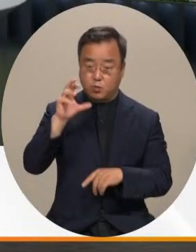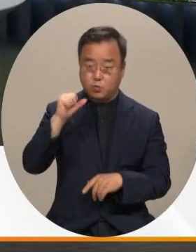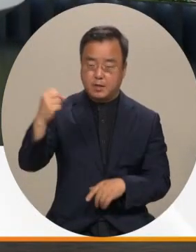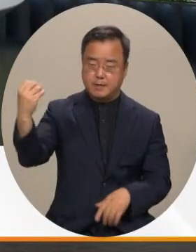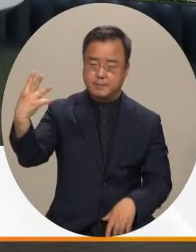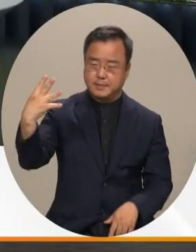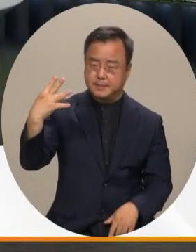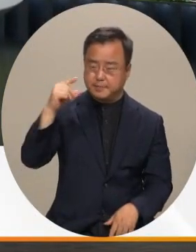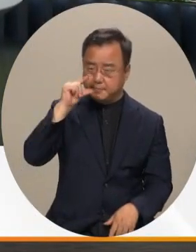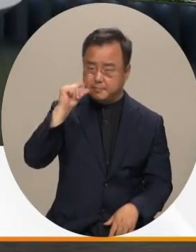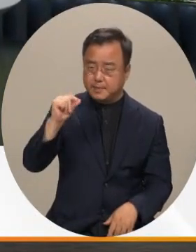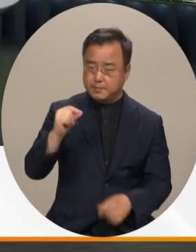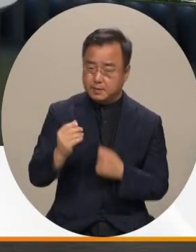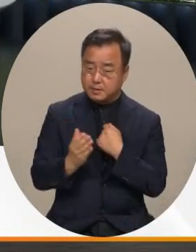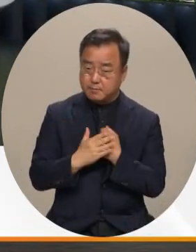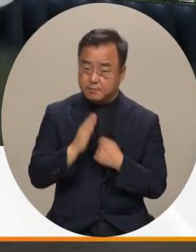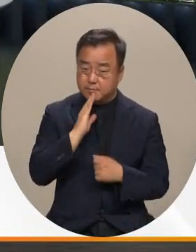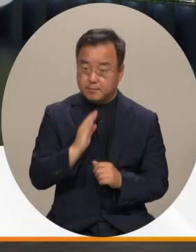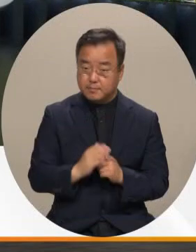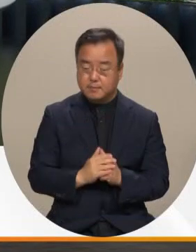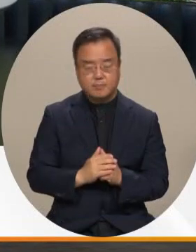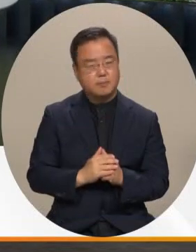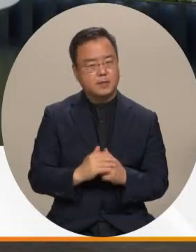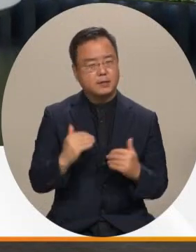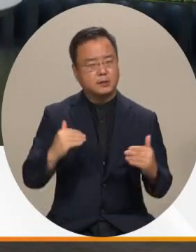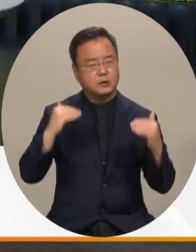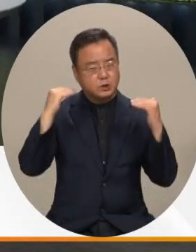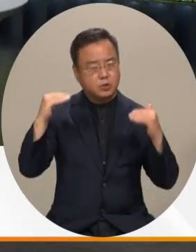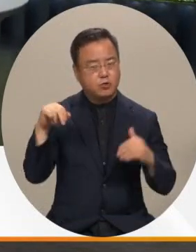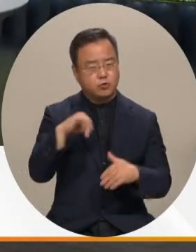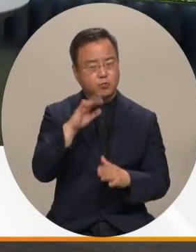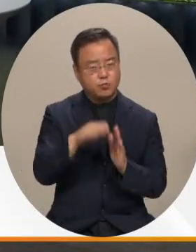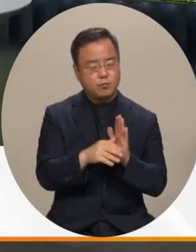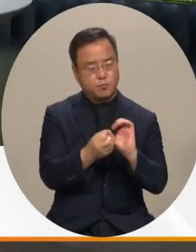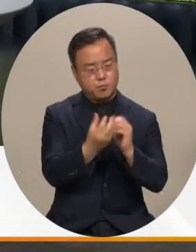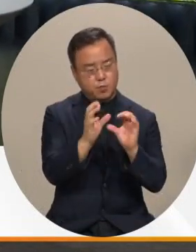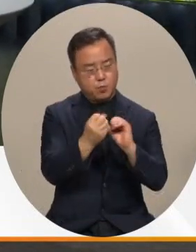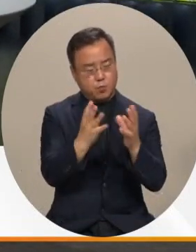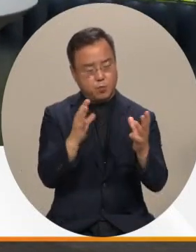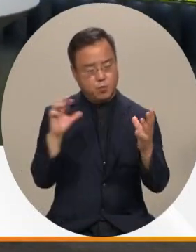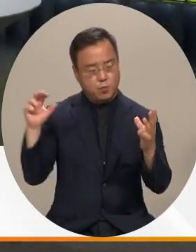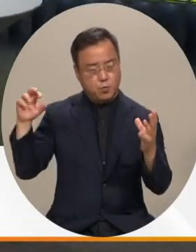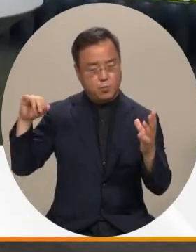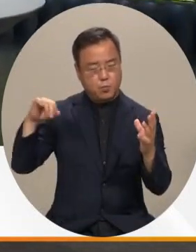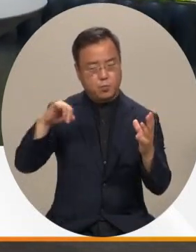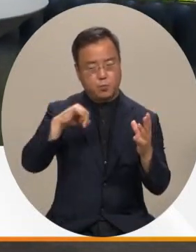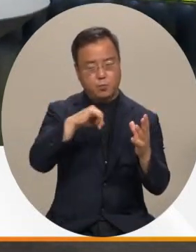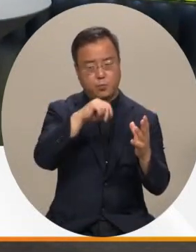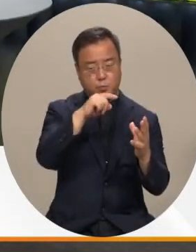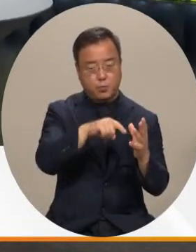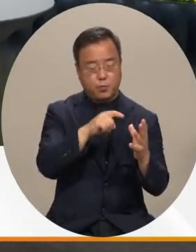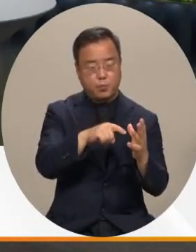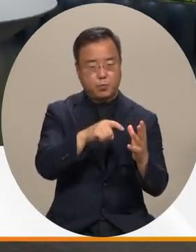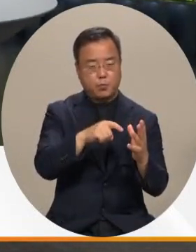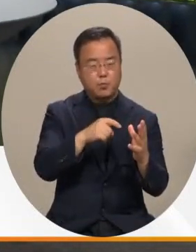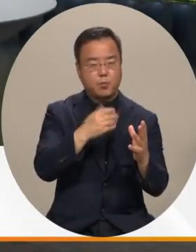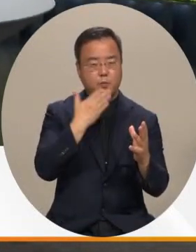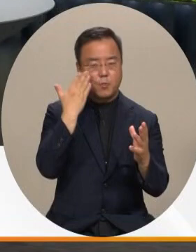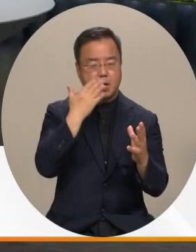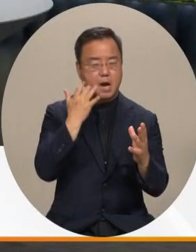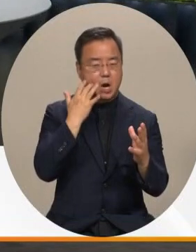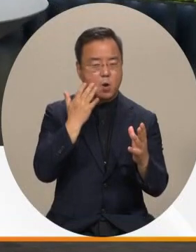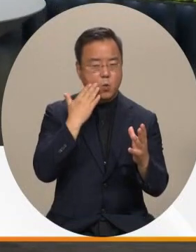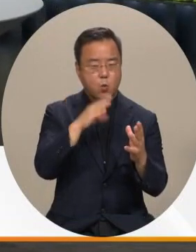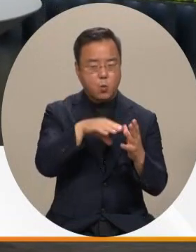예민하기 때문인 건가요 도 얘네들이 이제 성충 시기에는 꽃을 얘네들이 이제 꽃에서 그 꿀을 빠는 그런 행동을